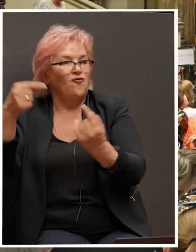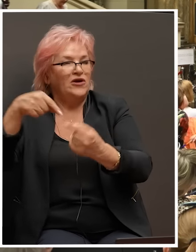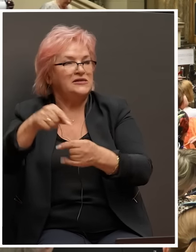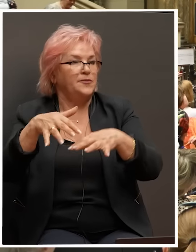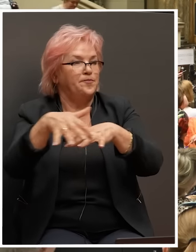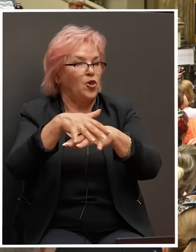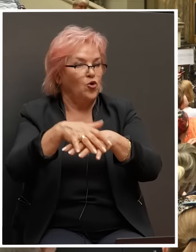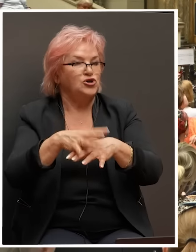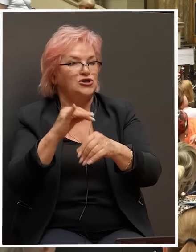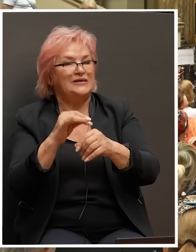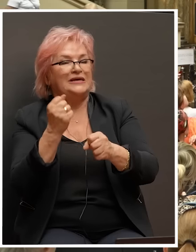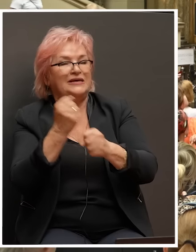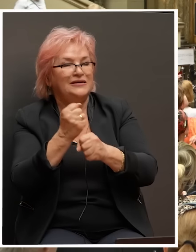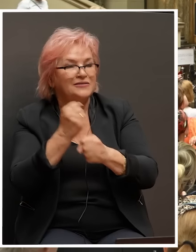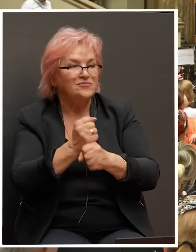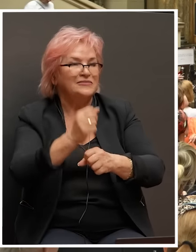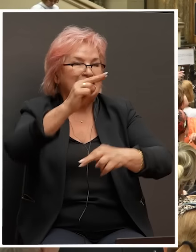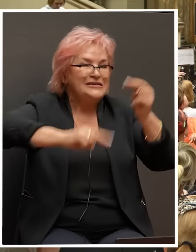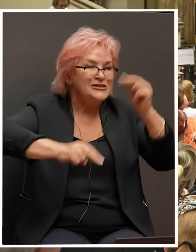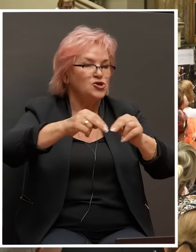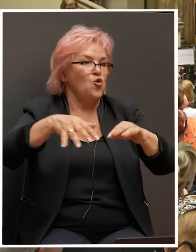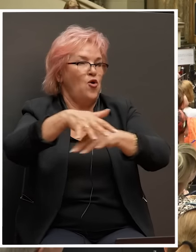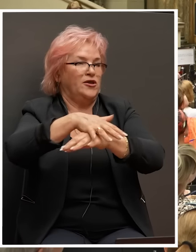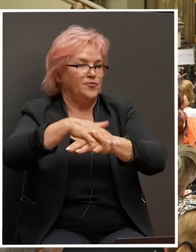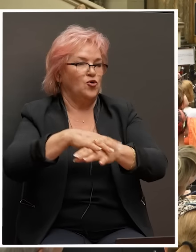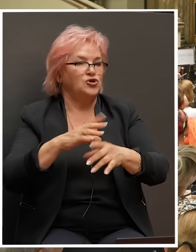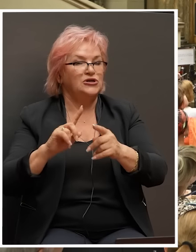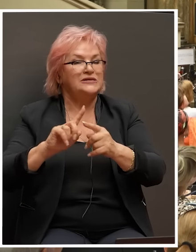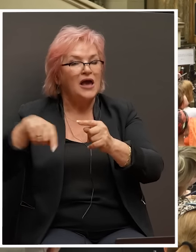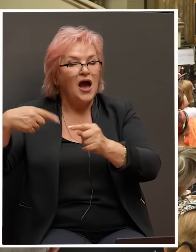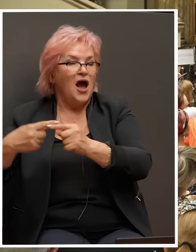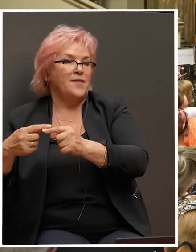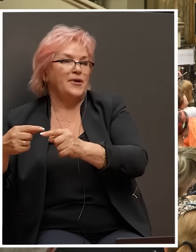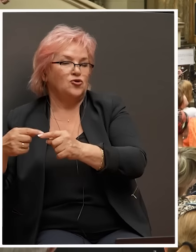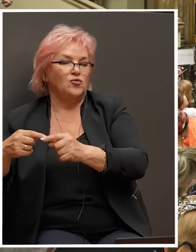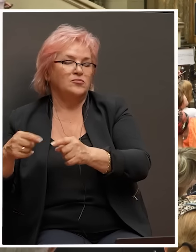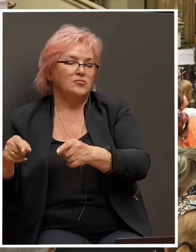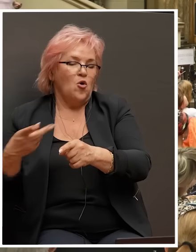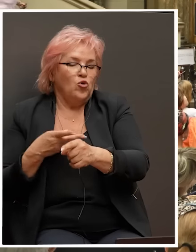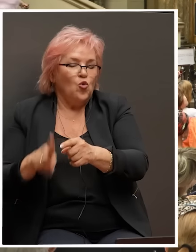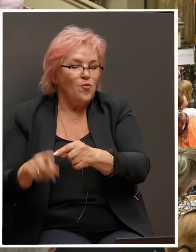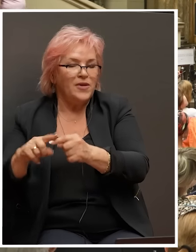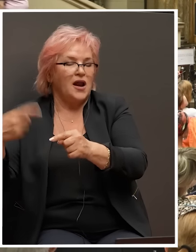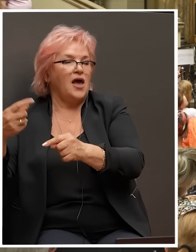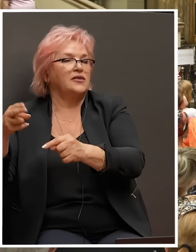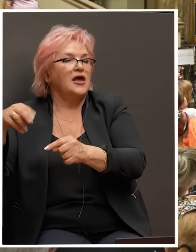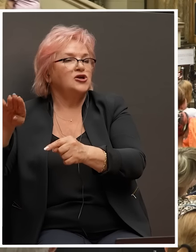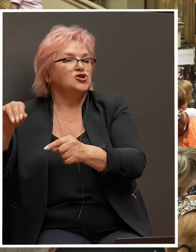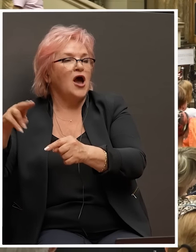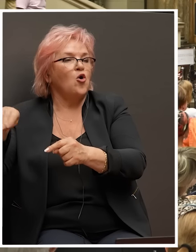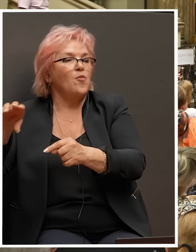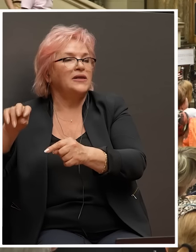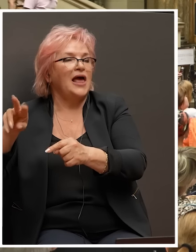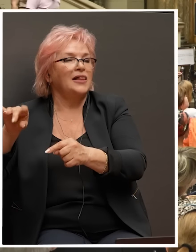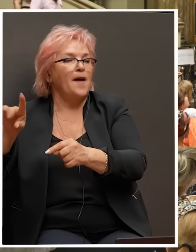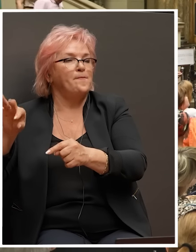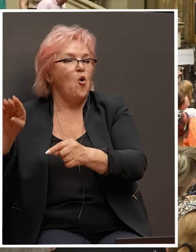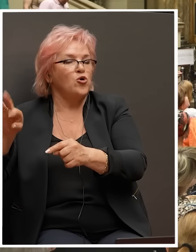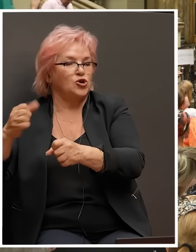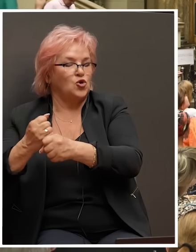и создает эту площадь, строит ее, достраивает ее за ним Джакомо де Лапорто, но он просто умер, извините. Значит, тут уж ничего не